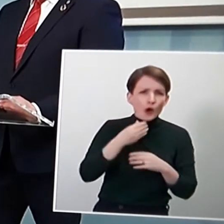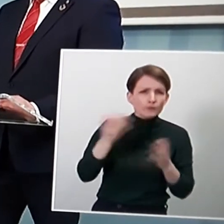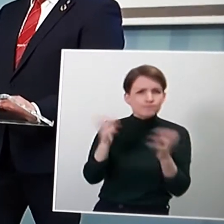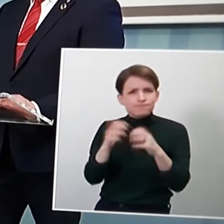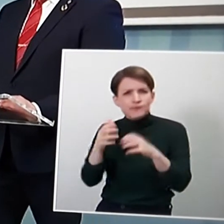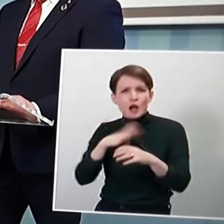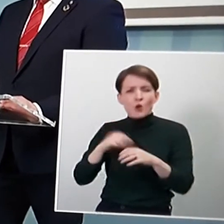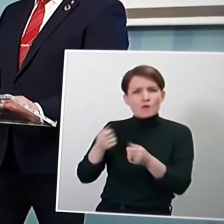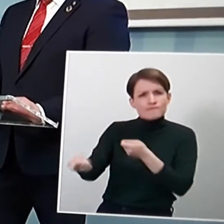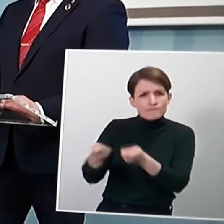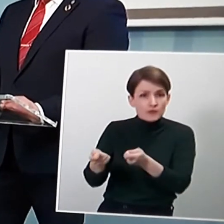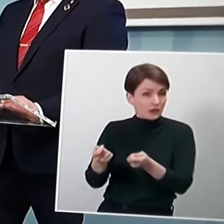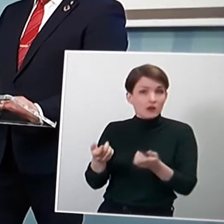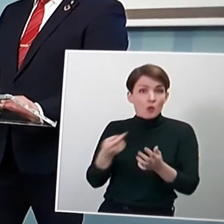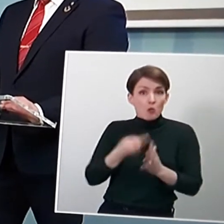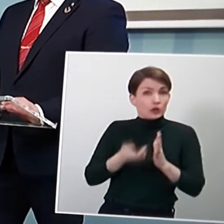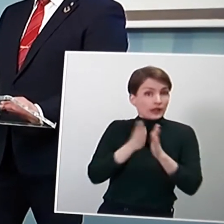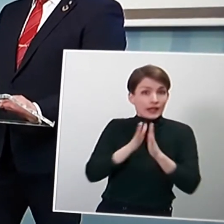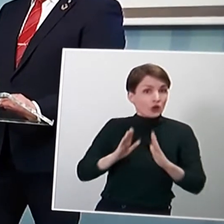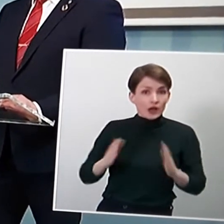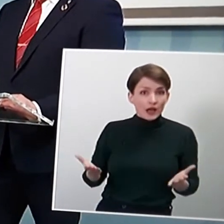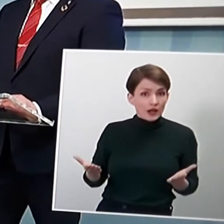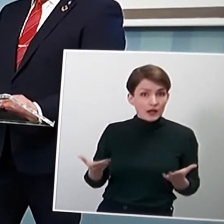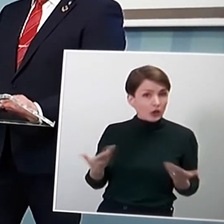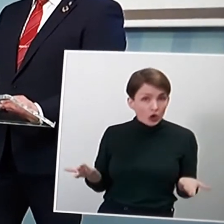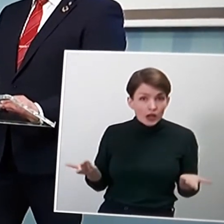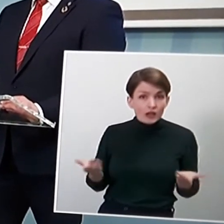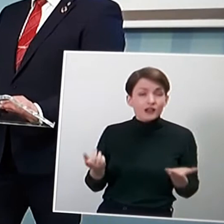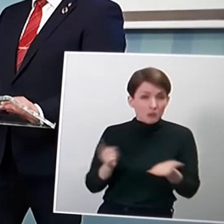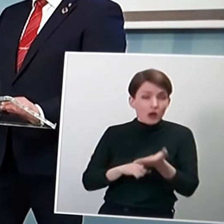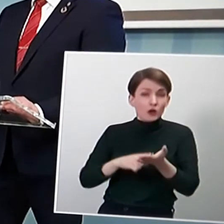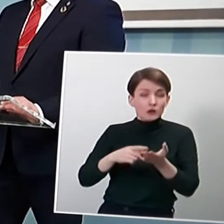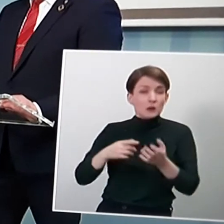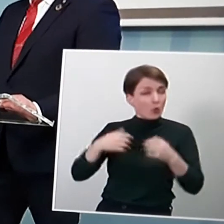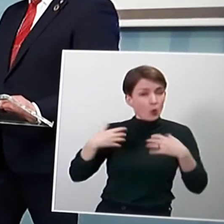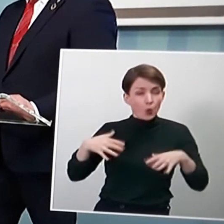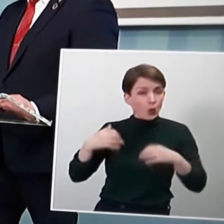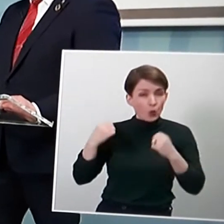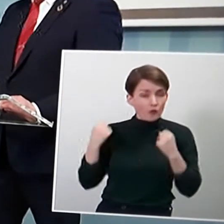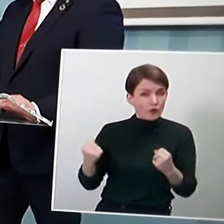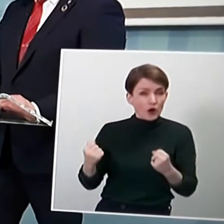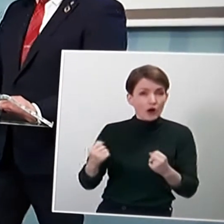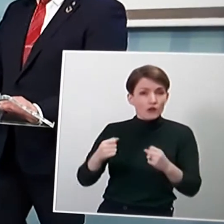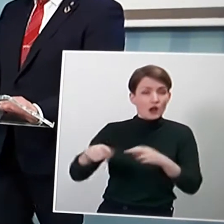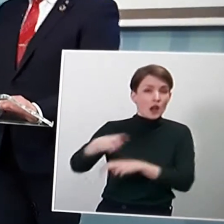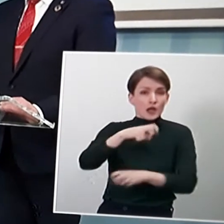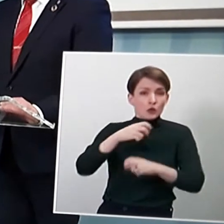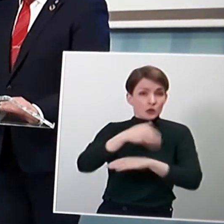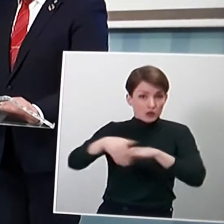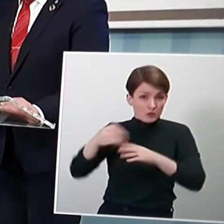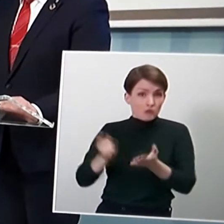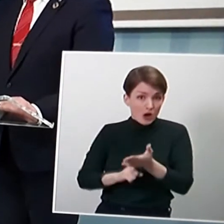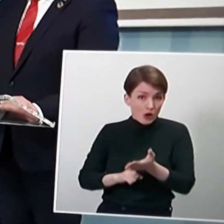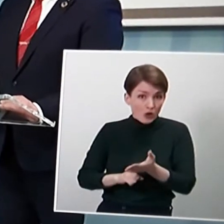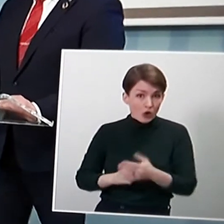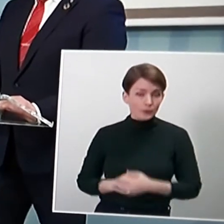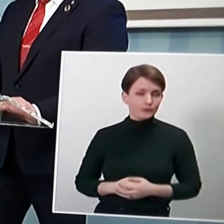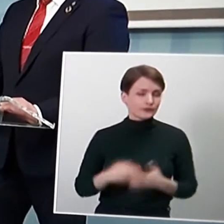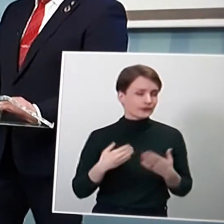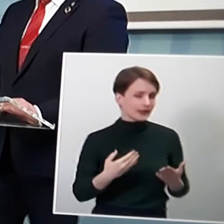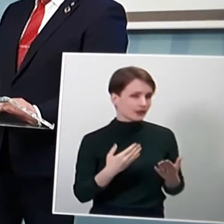puuttua asiaan kuin tämmöiset järeät liikkumisrajoitukset? Kiitos. Kiitoksia, pääministeri vastaa.